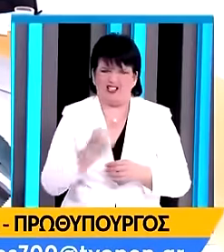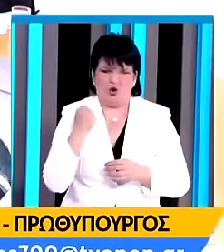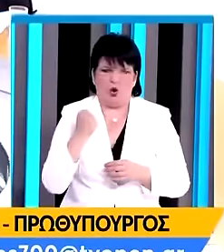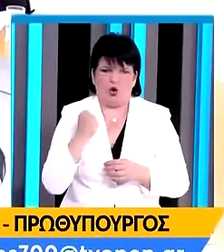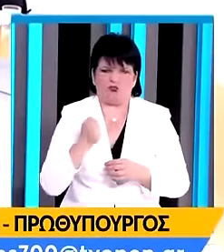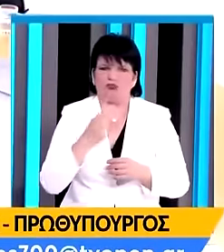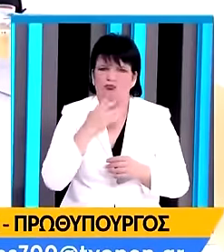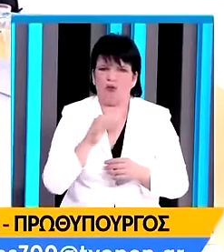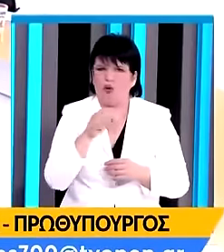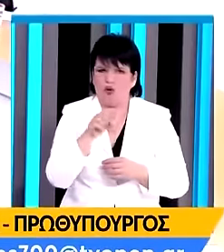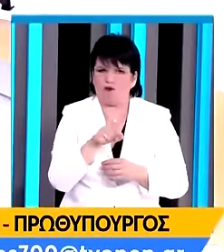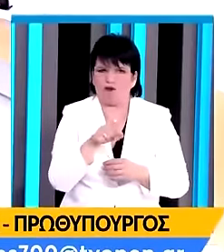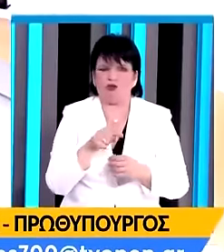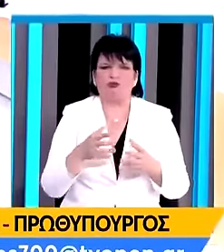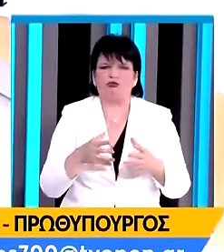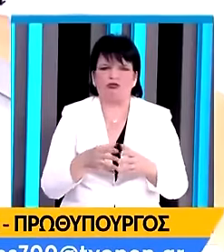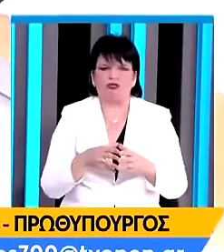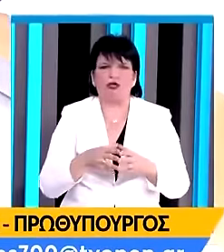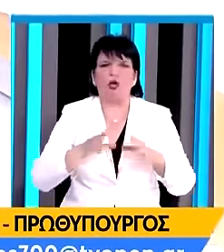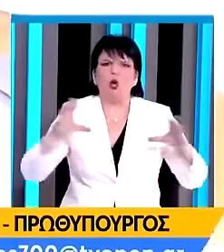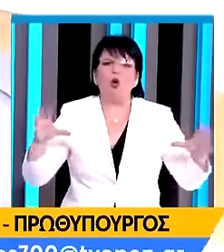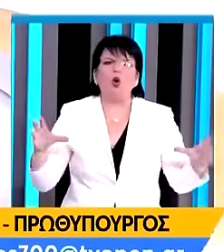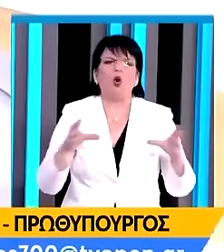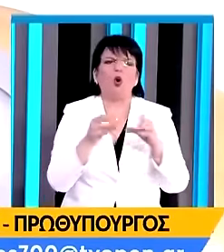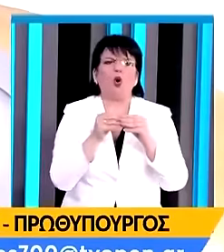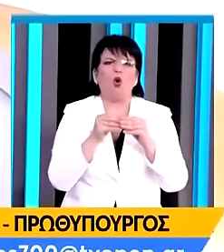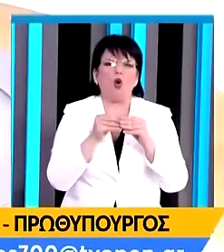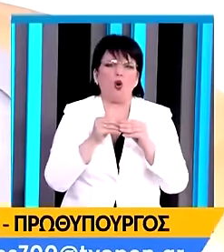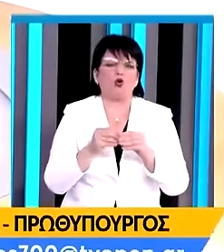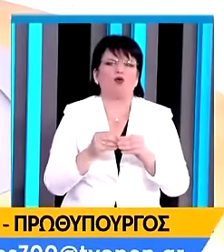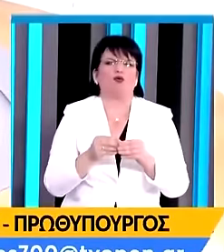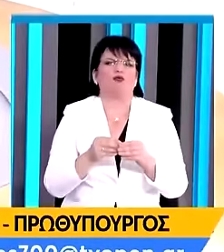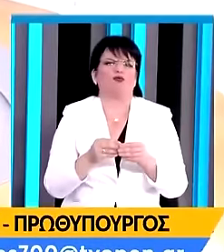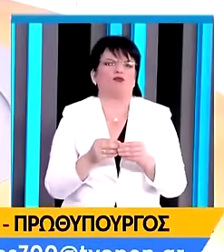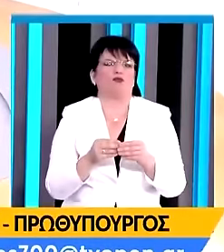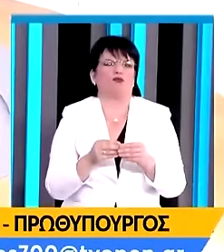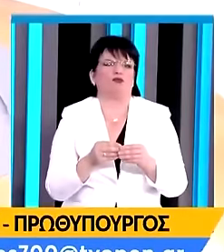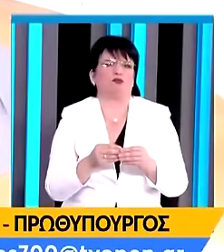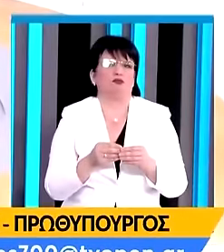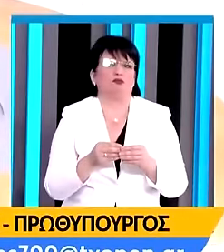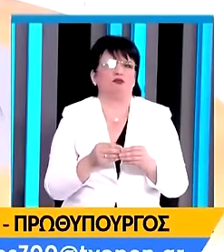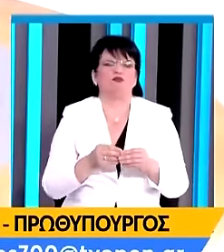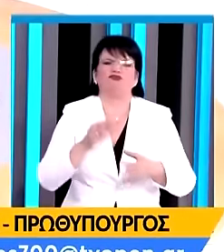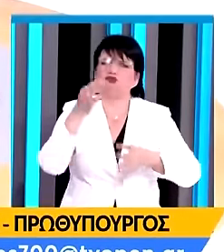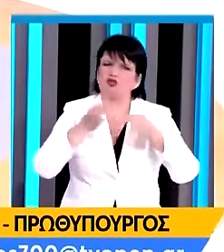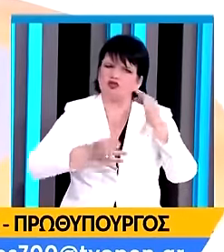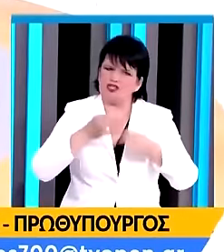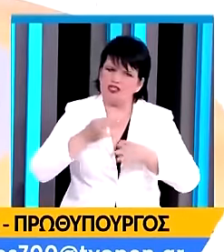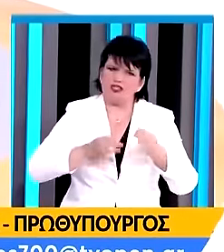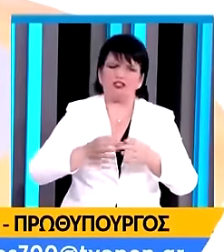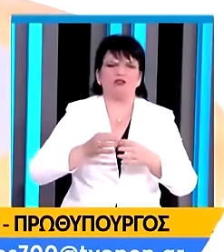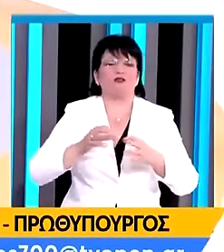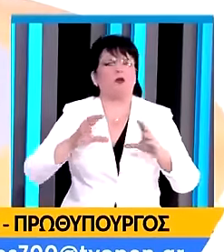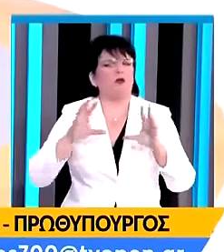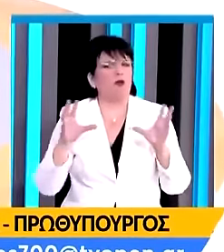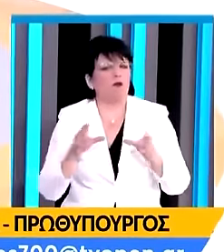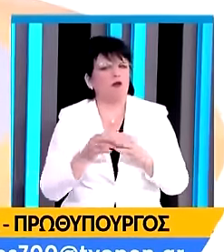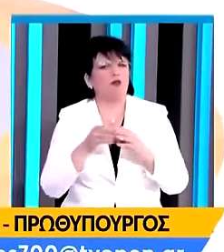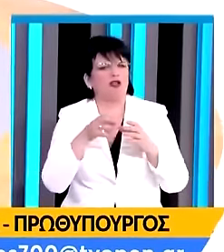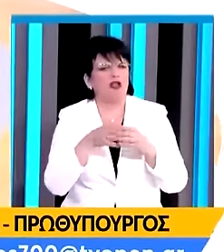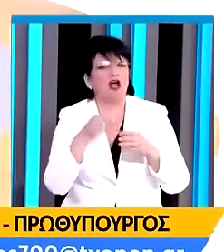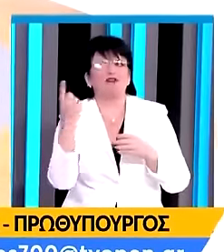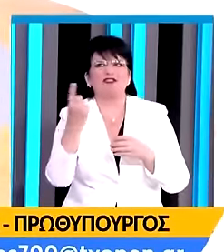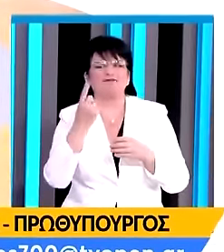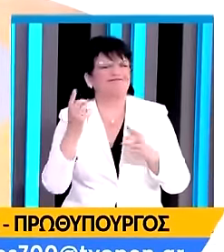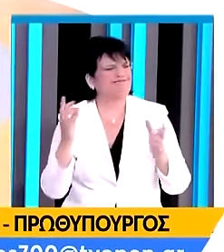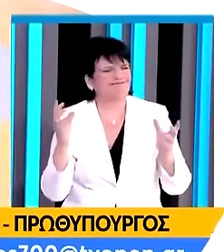με επαναφορά όλων των συμβόλων και τη ρητορική μεσάλη εποχή. Και το συζητήσαμε το θέμα εσωτερικά και είπαμε ότι σε αυτή τη συγκυρία εμείς